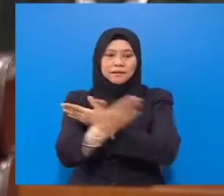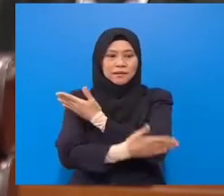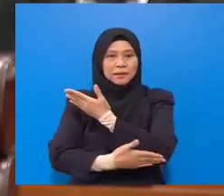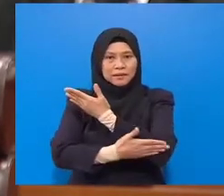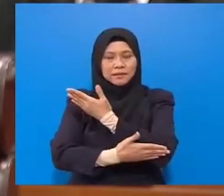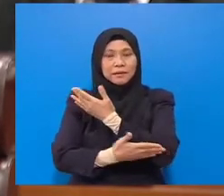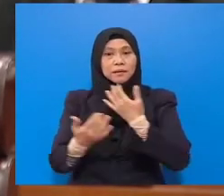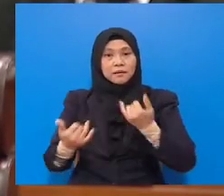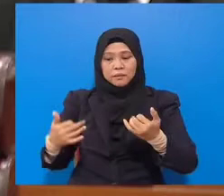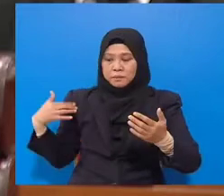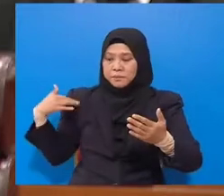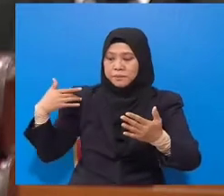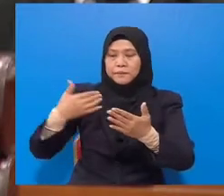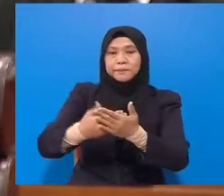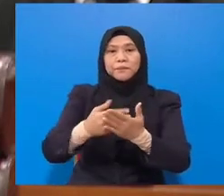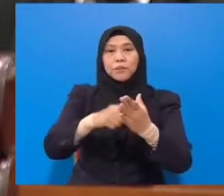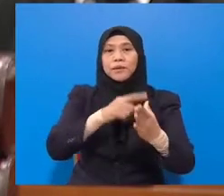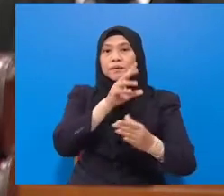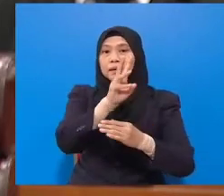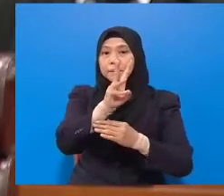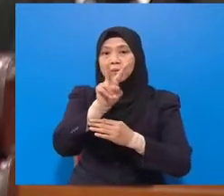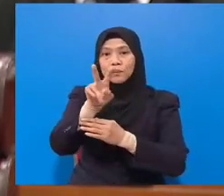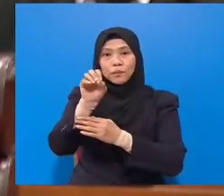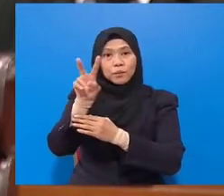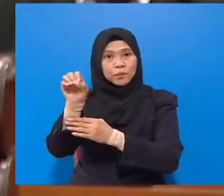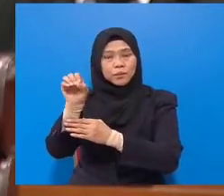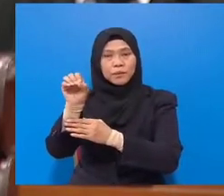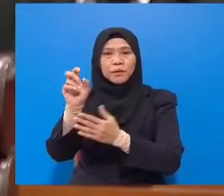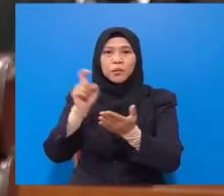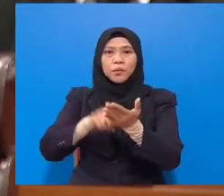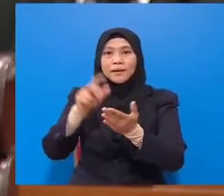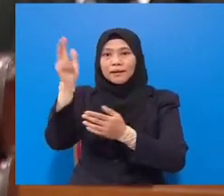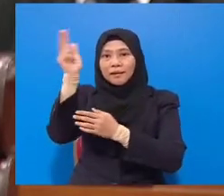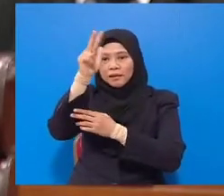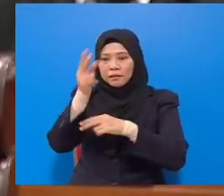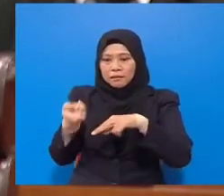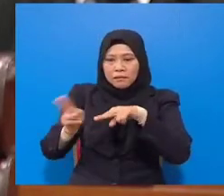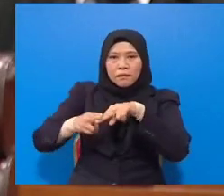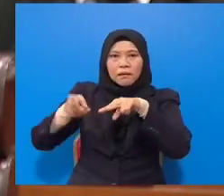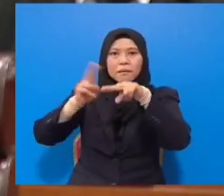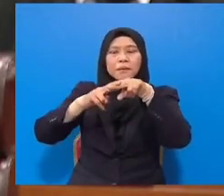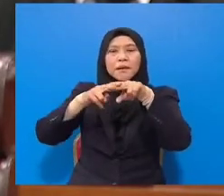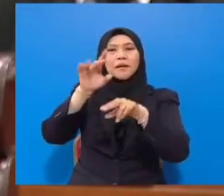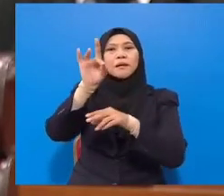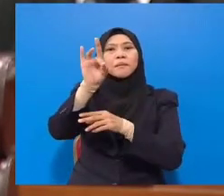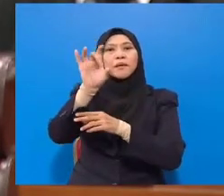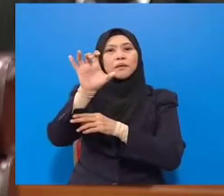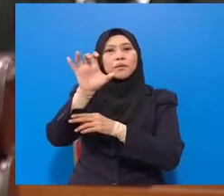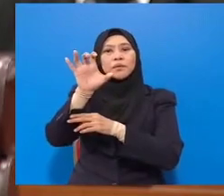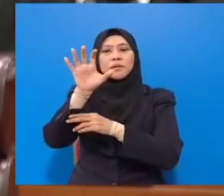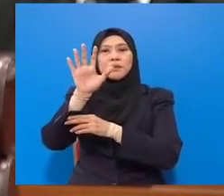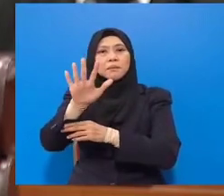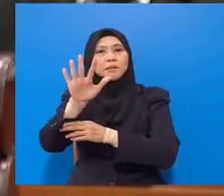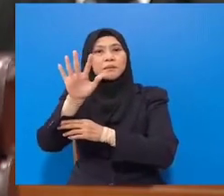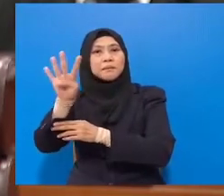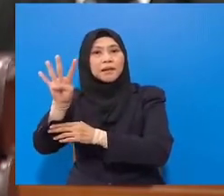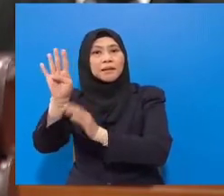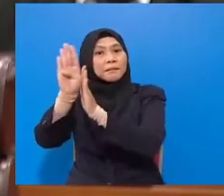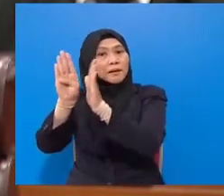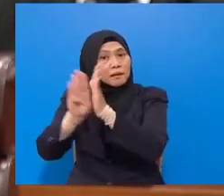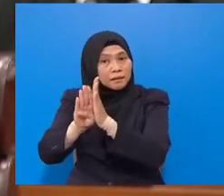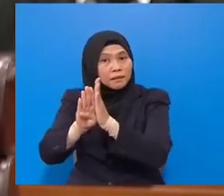malam-malam B sehingga Jun 2007 tanggal rajaan peserta meningkat kepada 854 billion